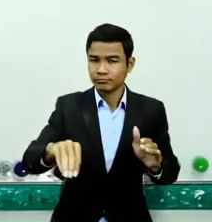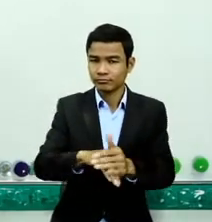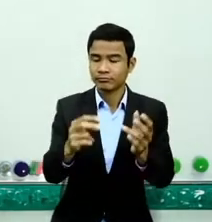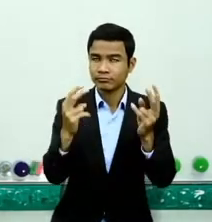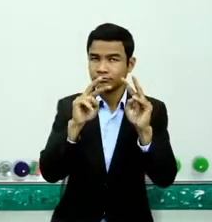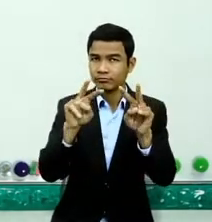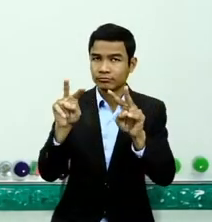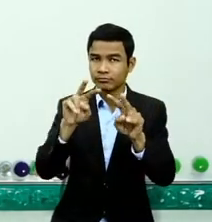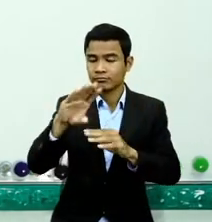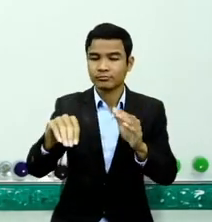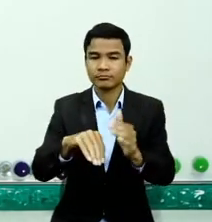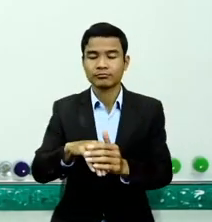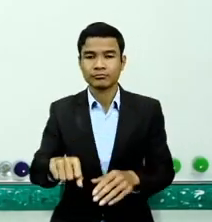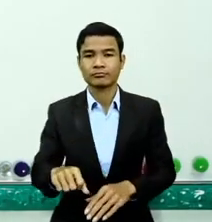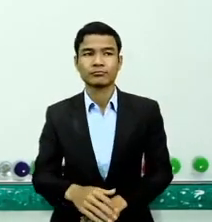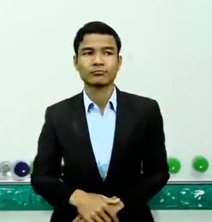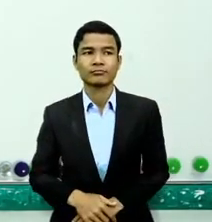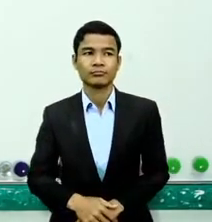nè